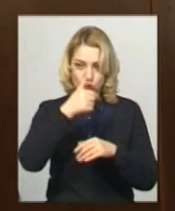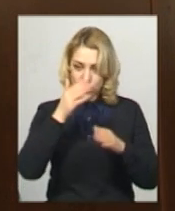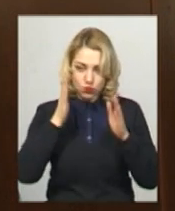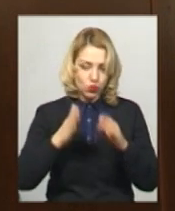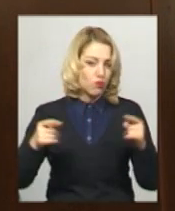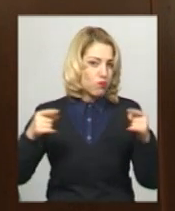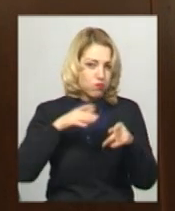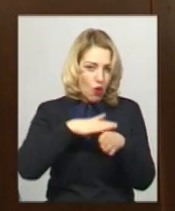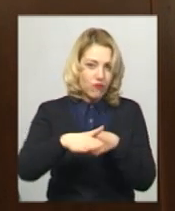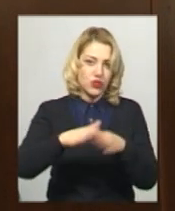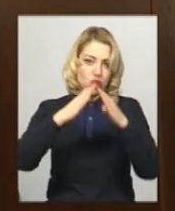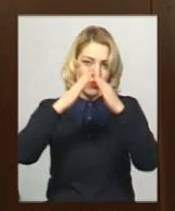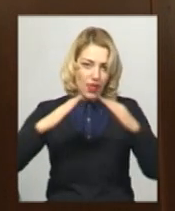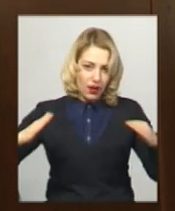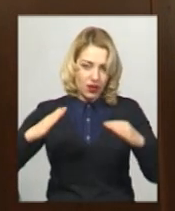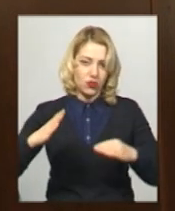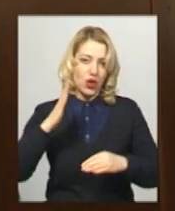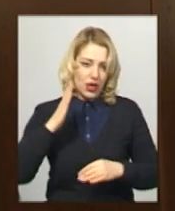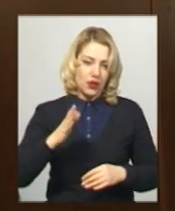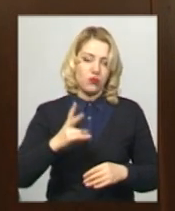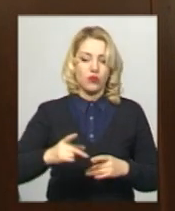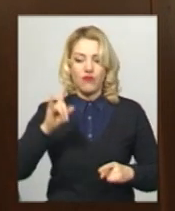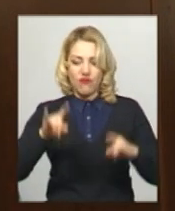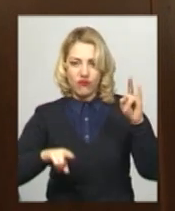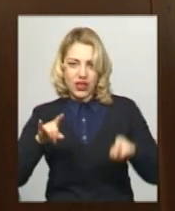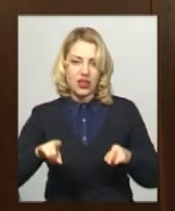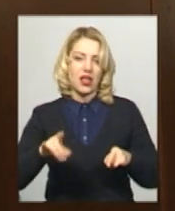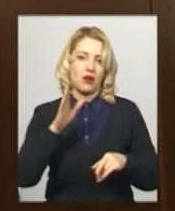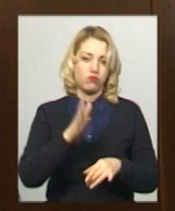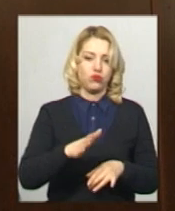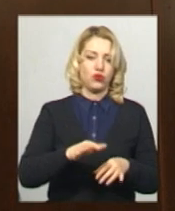повністю. І поставлені вікна, проведено